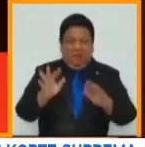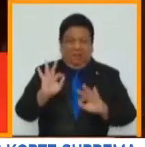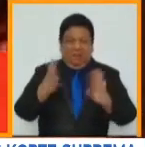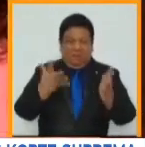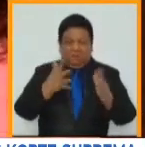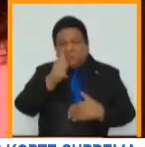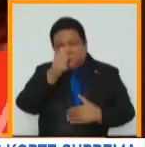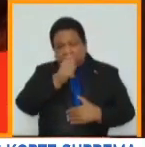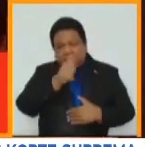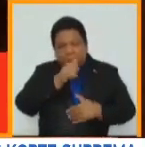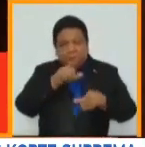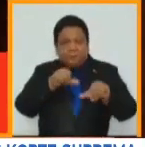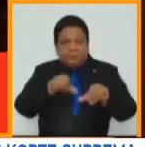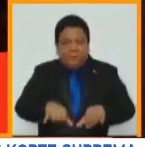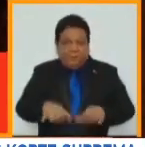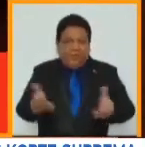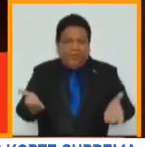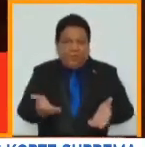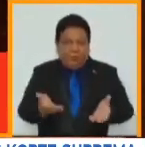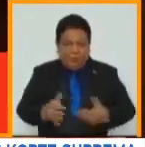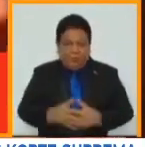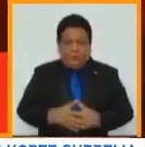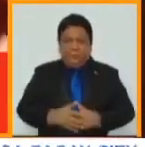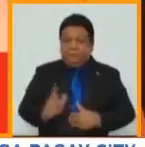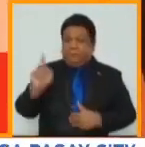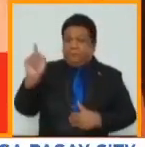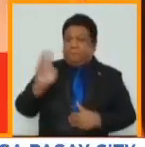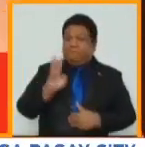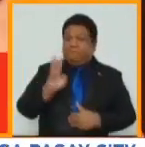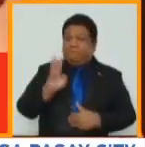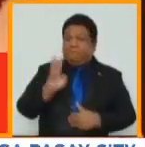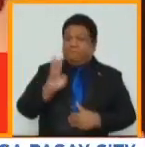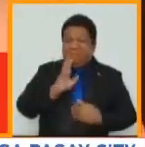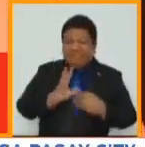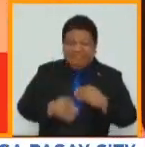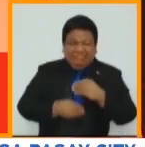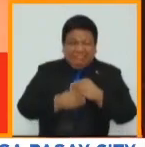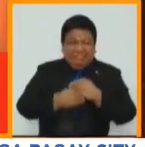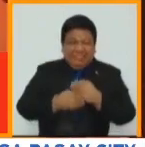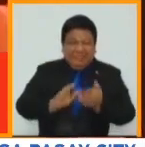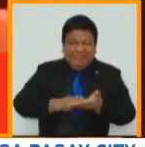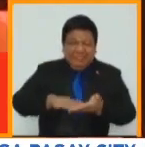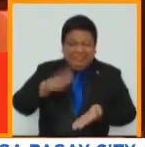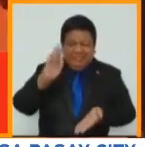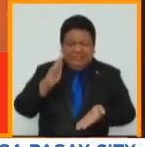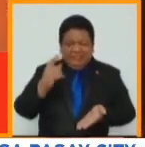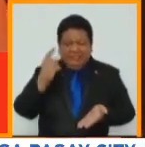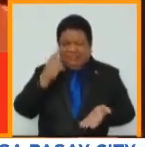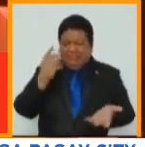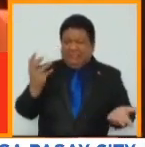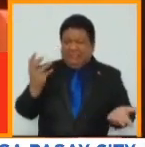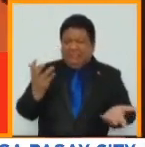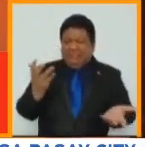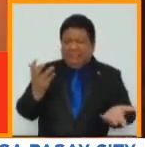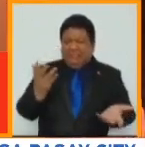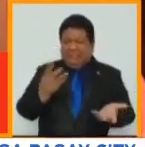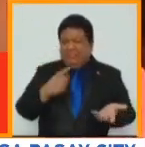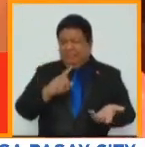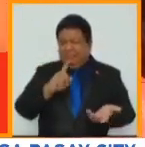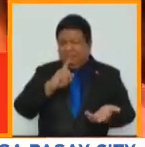yung pinang additional namin na papasahe, inutang ko pa po sa Isabela sa yung milyari ng bahay. Kaya wala po